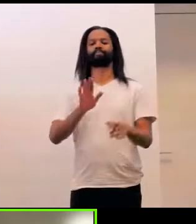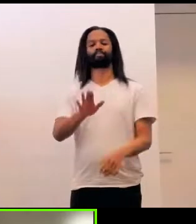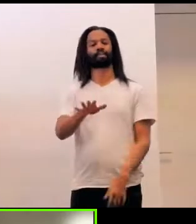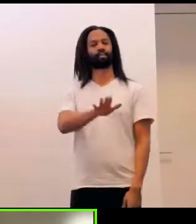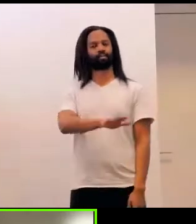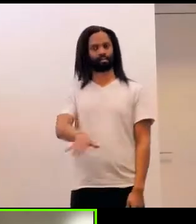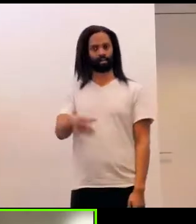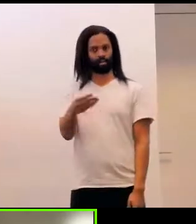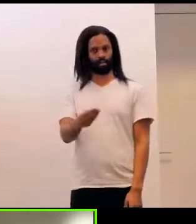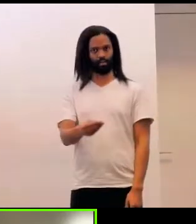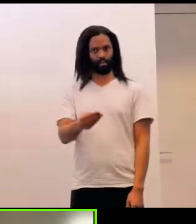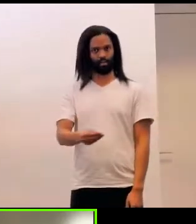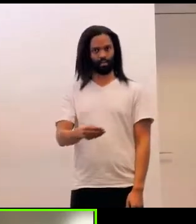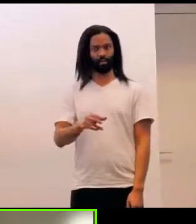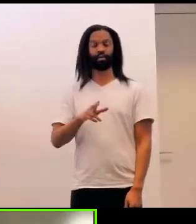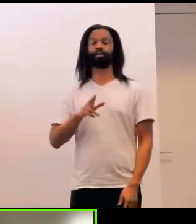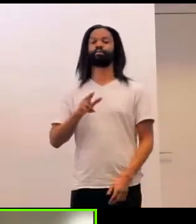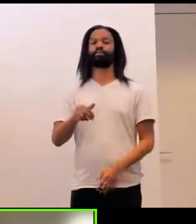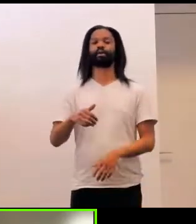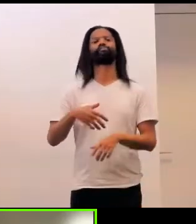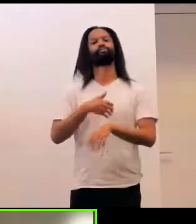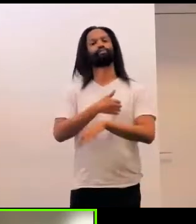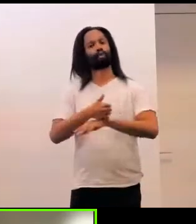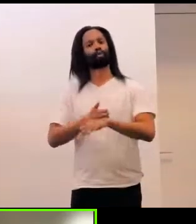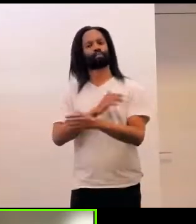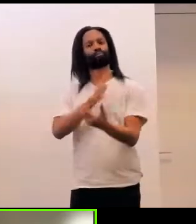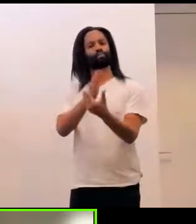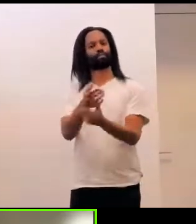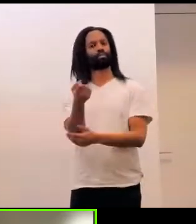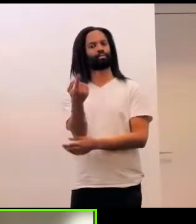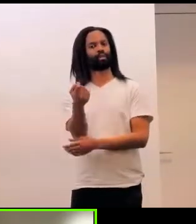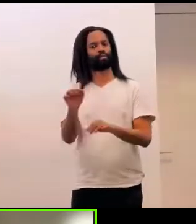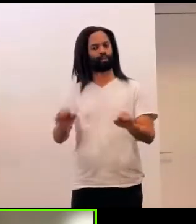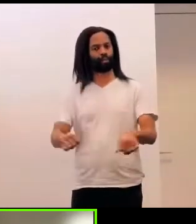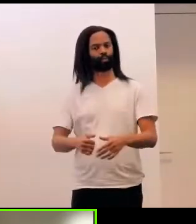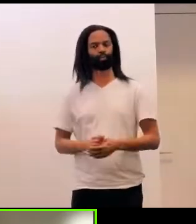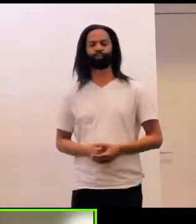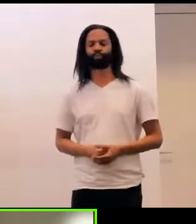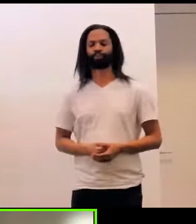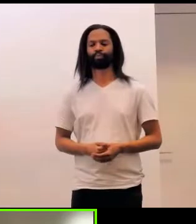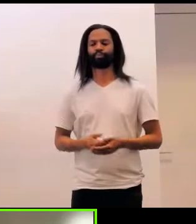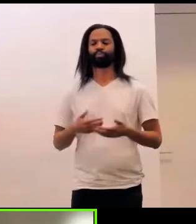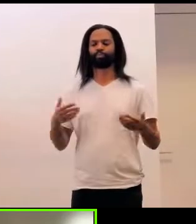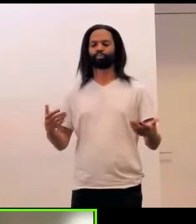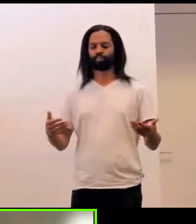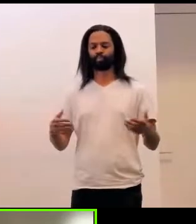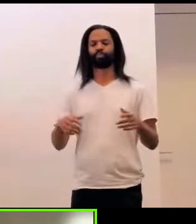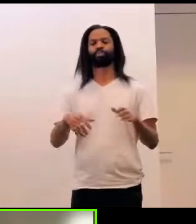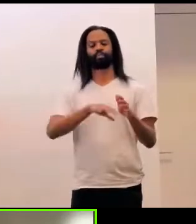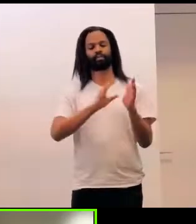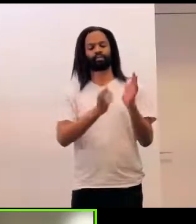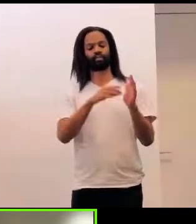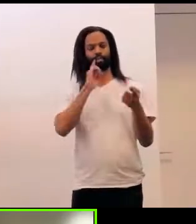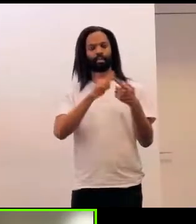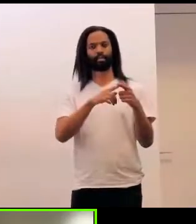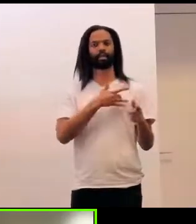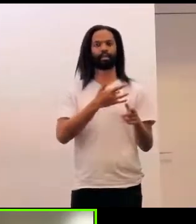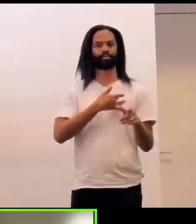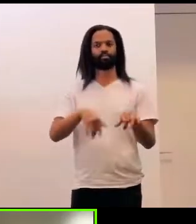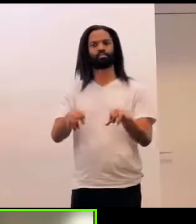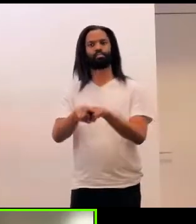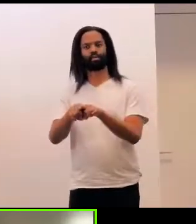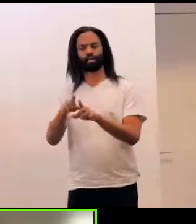à une heure pour ces mêmes bâtiments, une modification de la clause d'intéressement et de la répartition aux économies d'énergie,